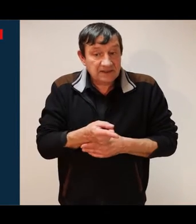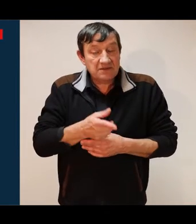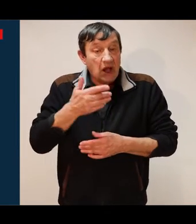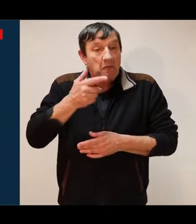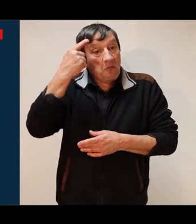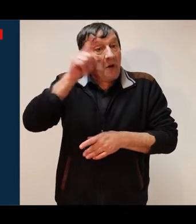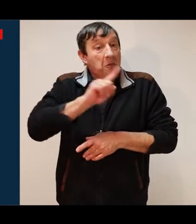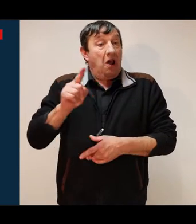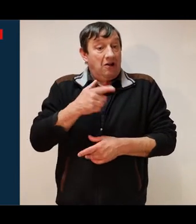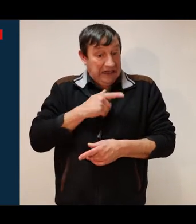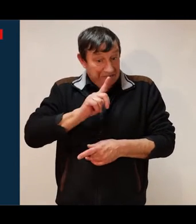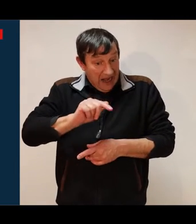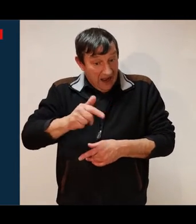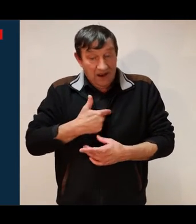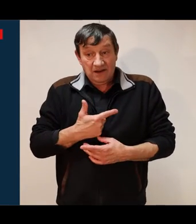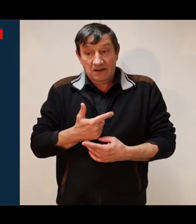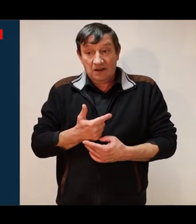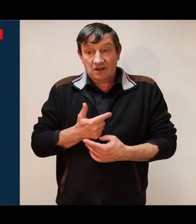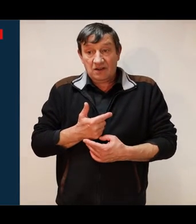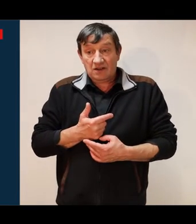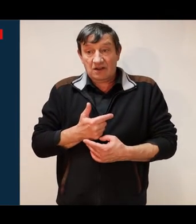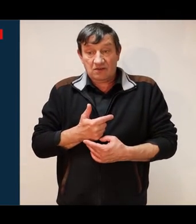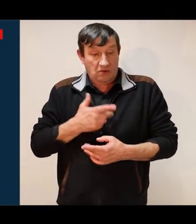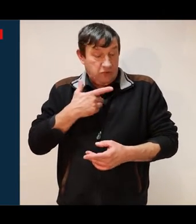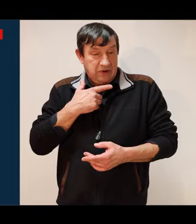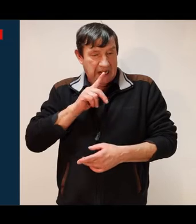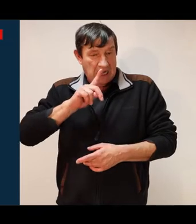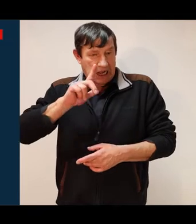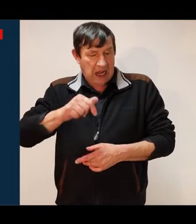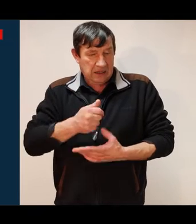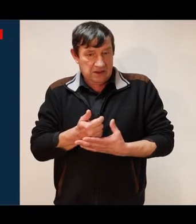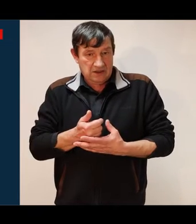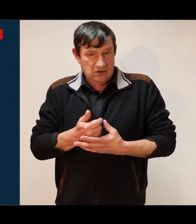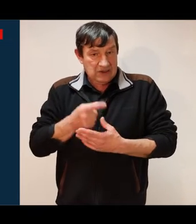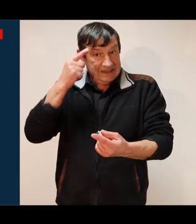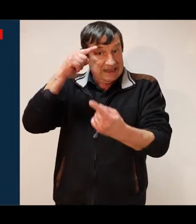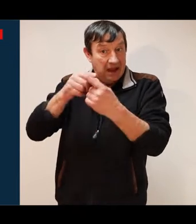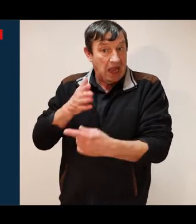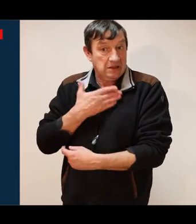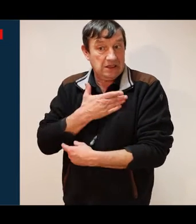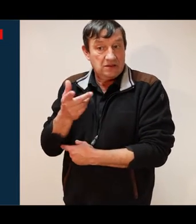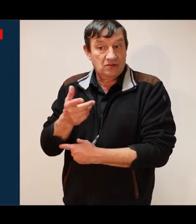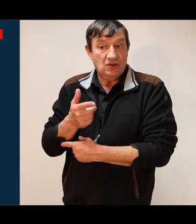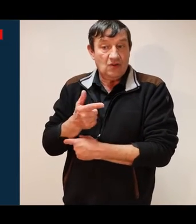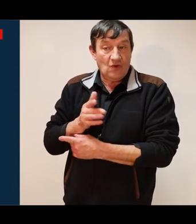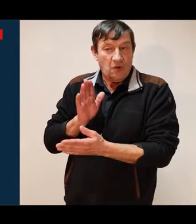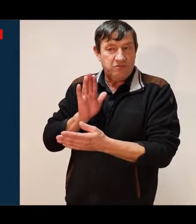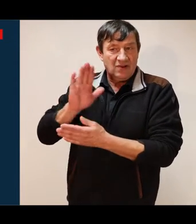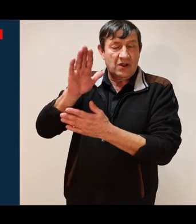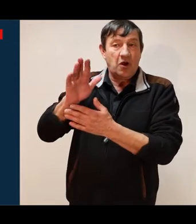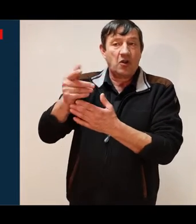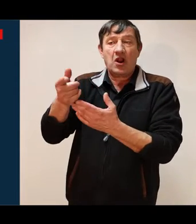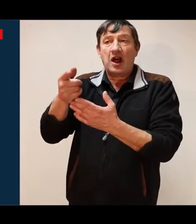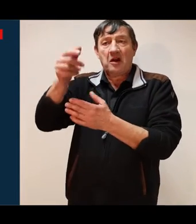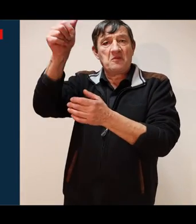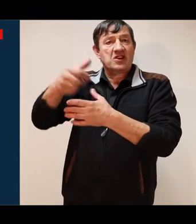auquel vous n'aviez pas forcément pensé, ou identifier que finalement, sur des sujets qui vous intéressent, peut-être les profils qui sont attendus